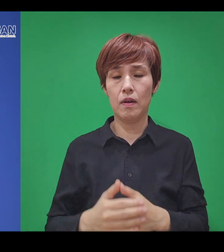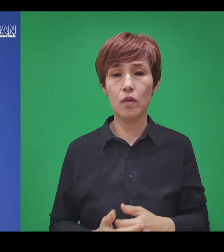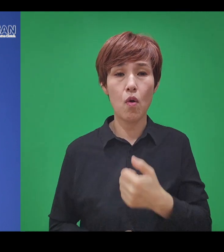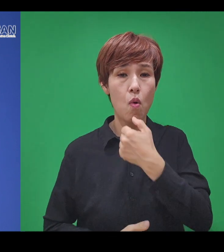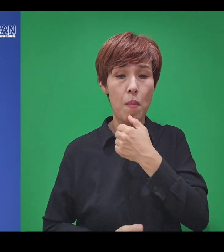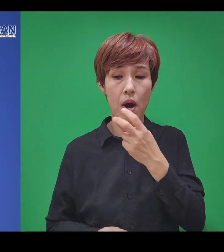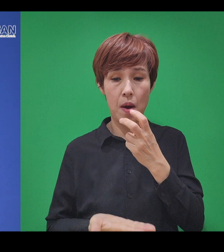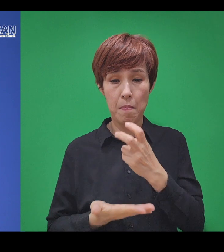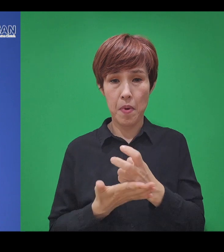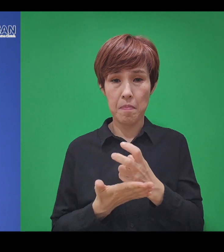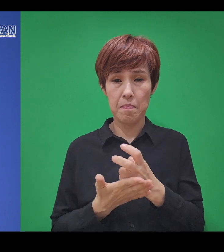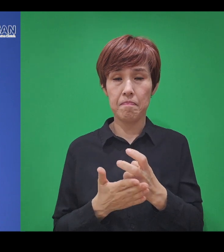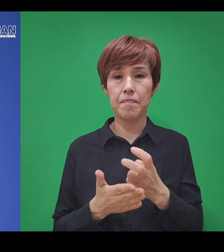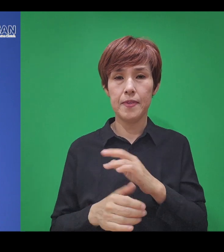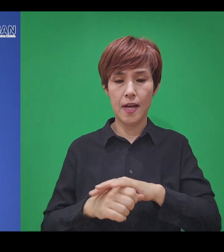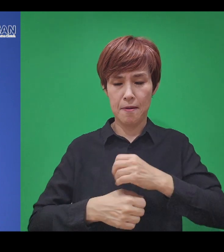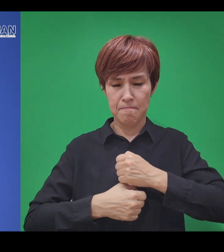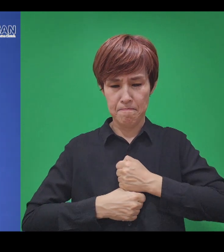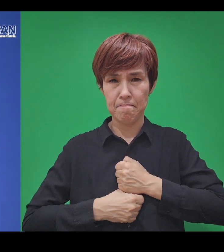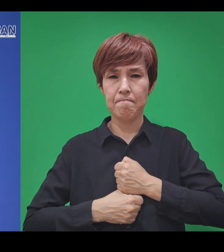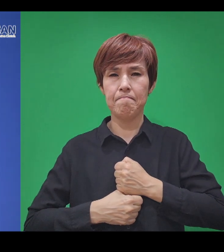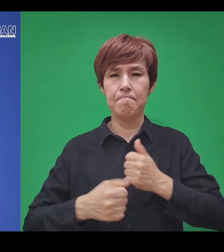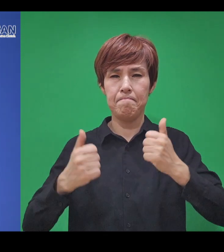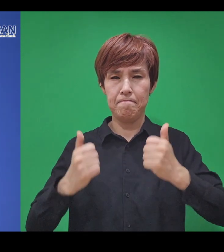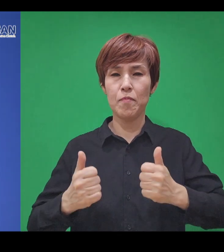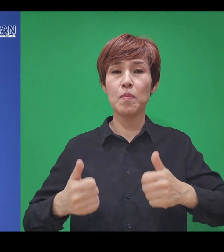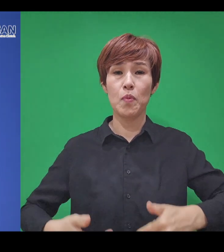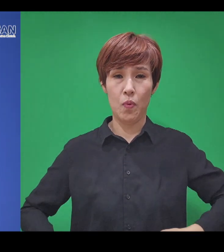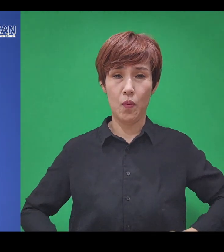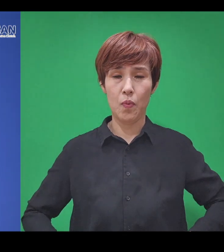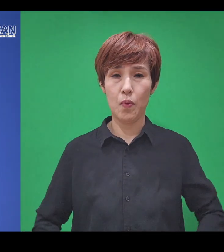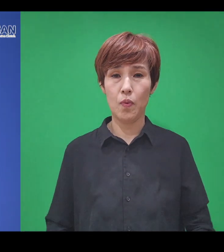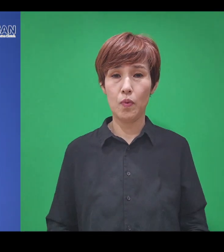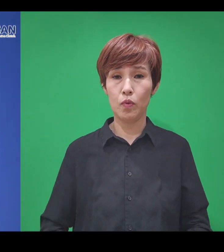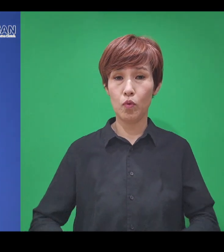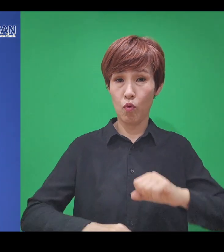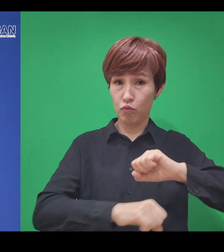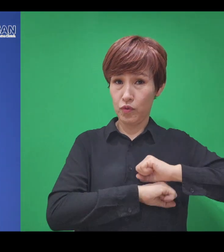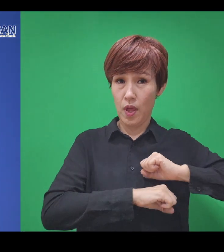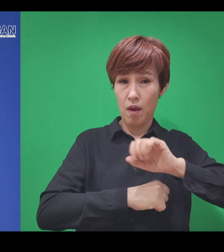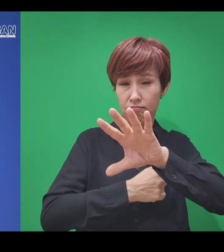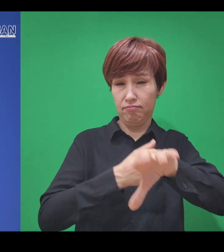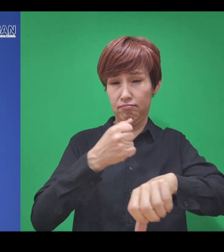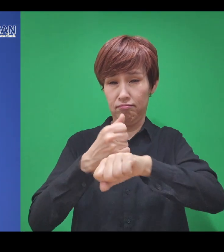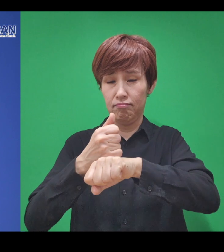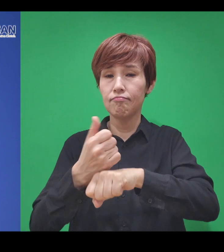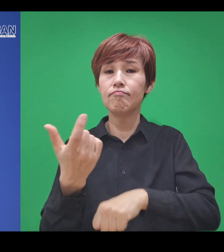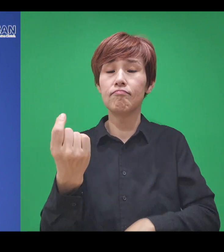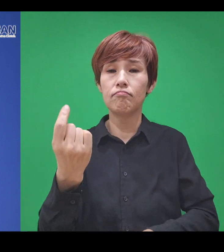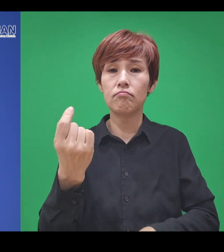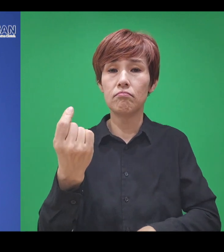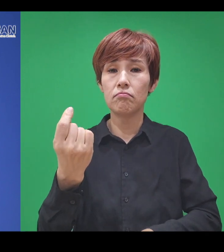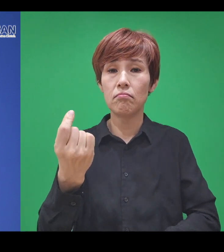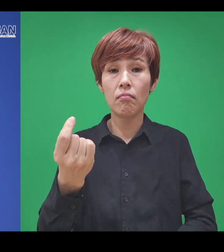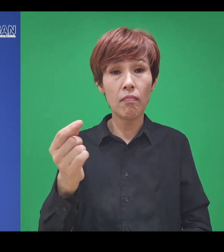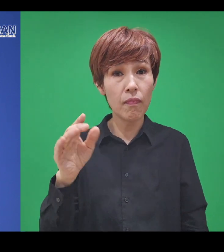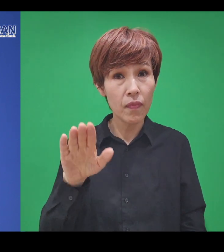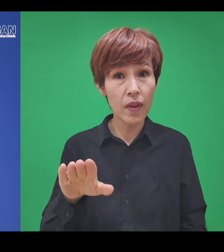이 권위를 위해 군대를 다 가지고 있었지만 그가 붙든 건 자신의